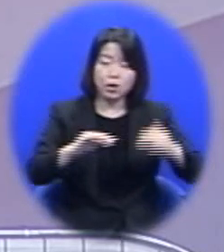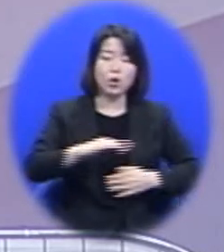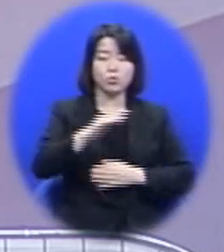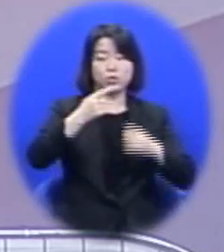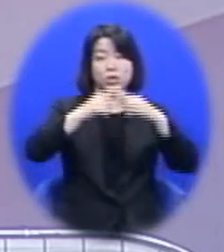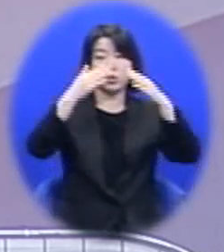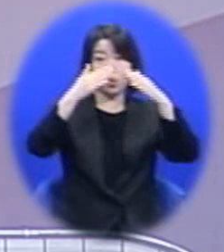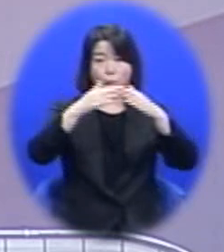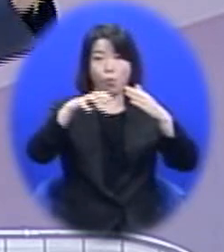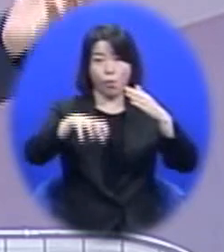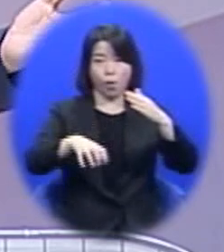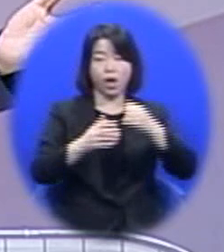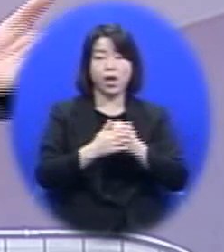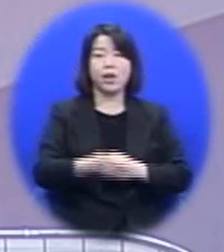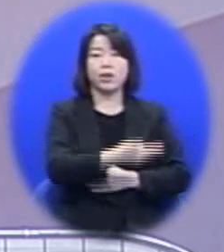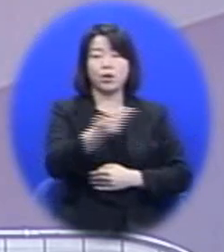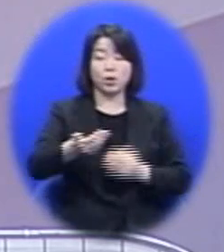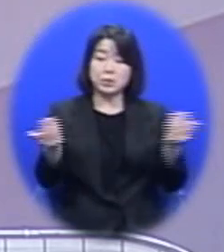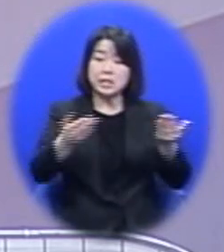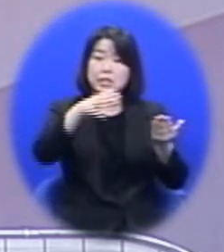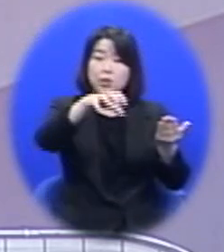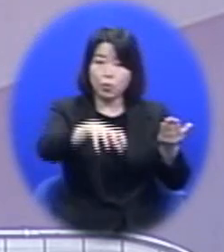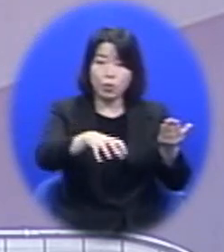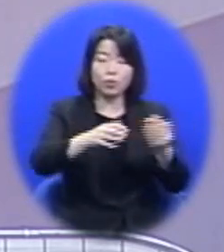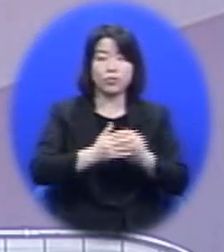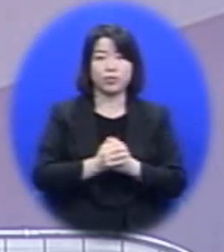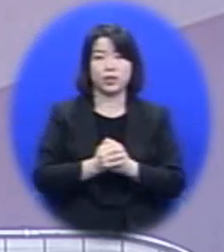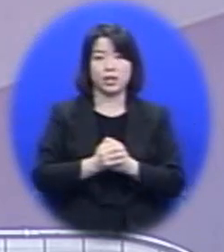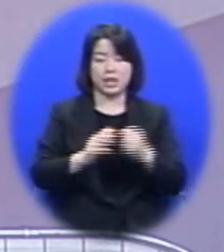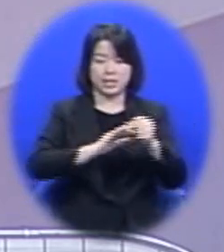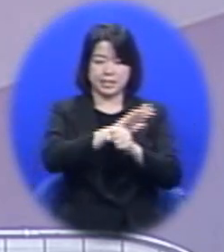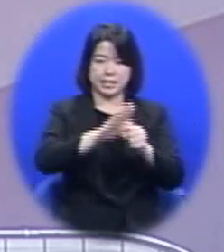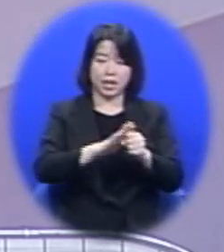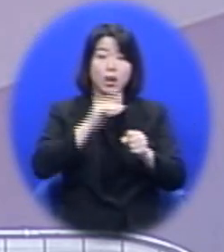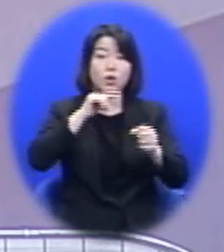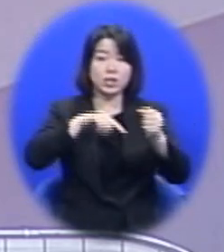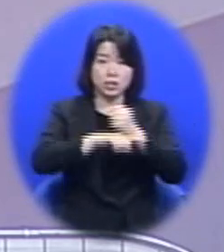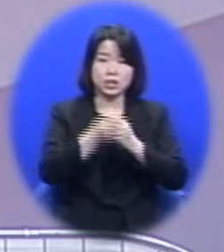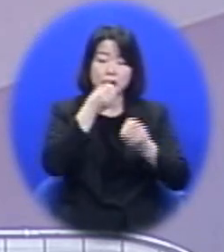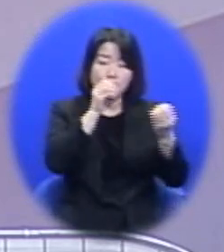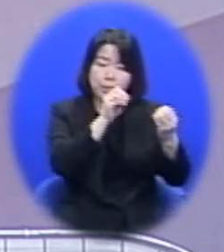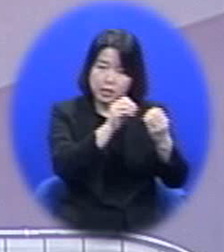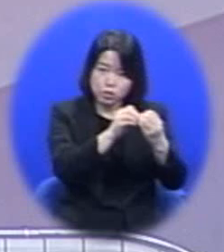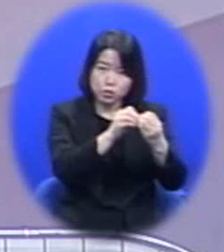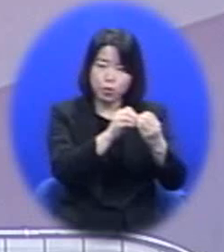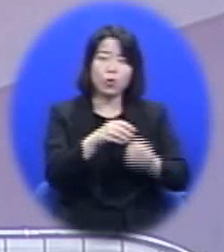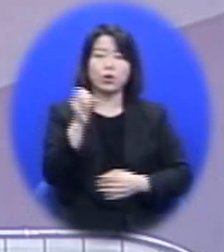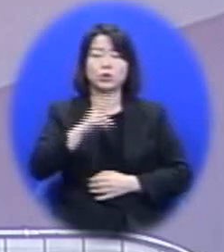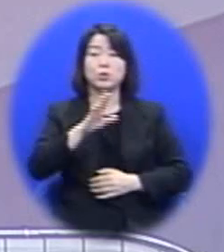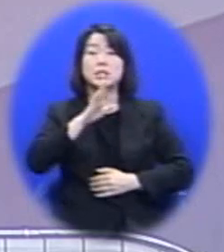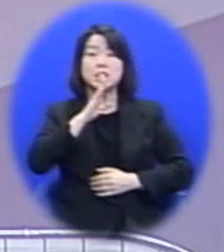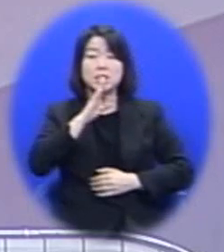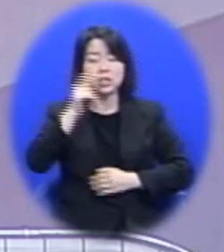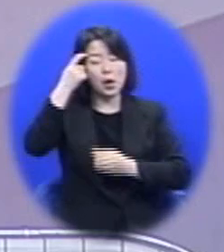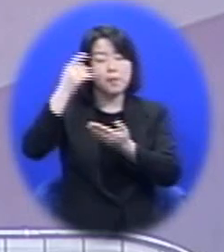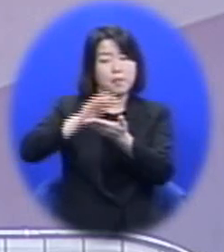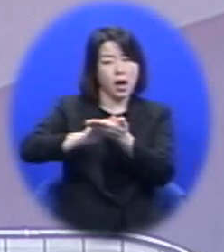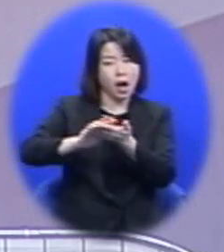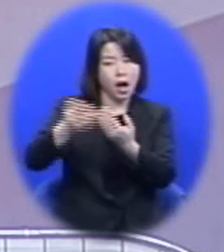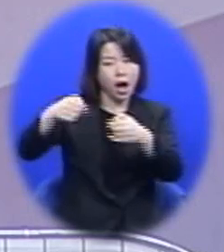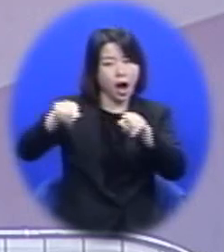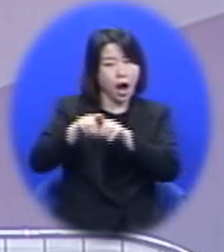교회에 여러분이 일하는 일터에서 사랑과 정의가 입을 맞추고 진실과 평화가 함께